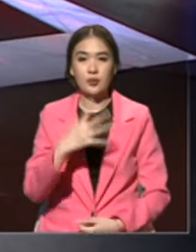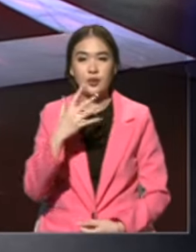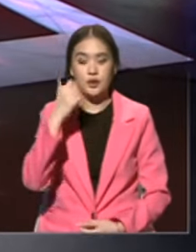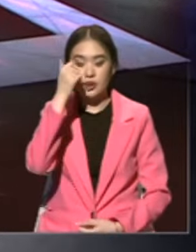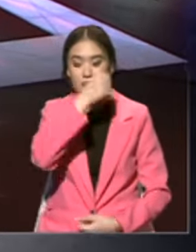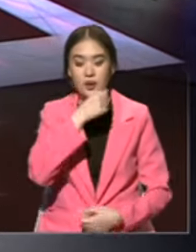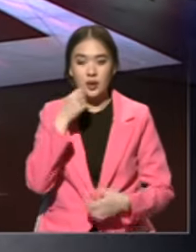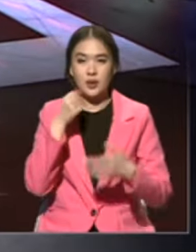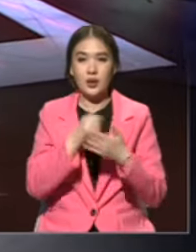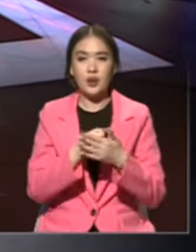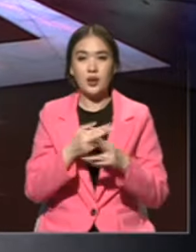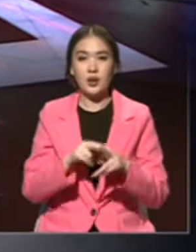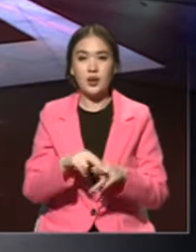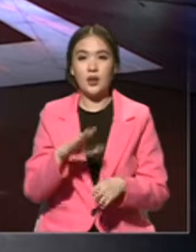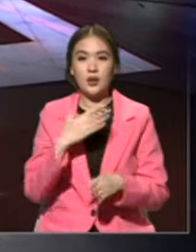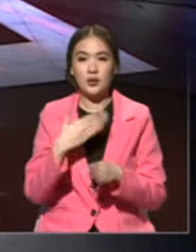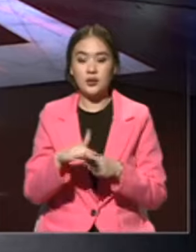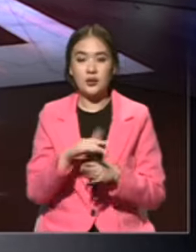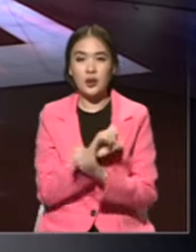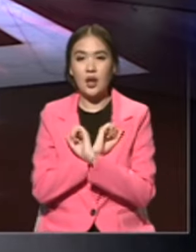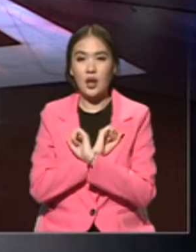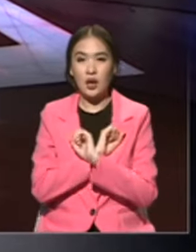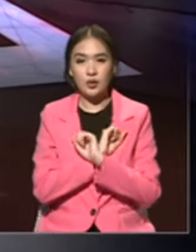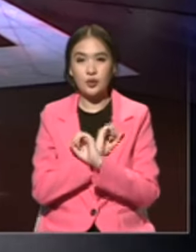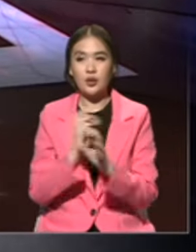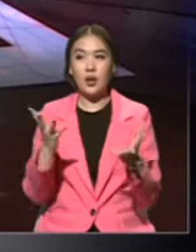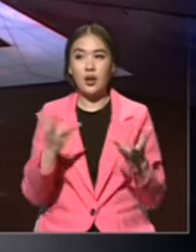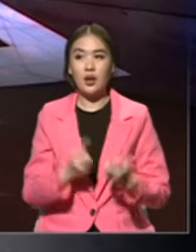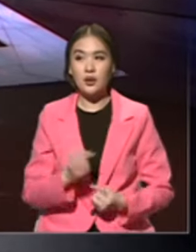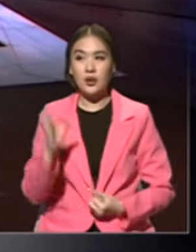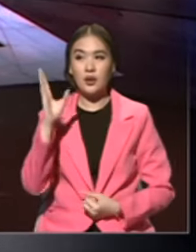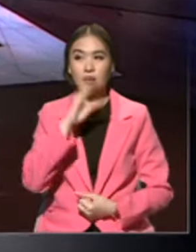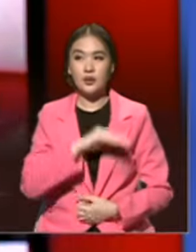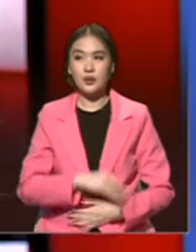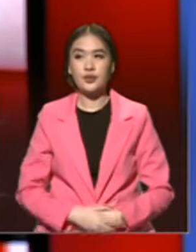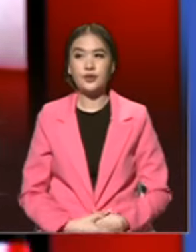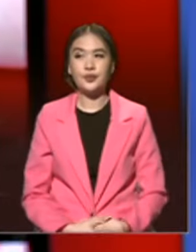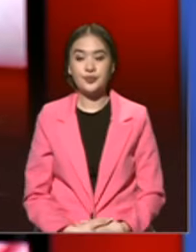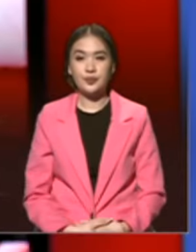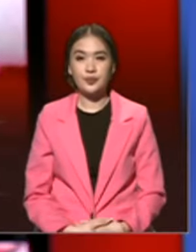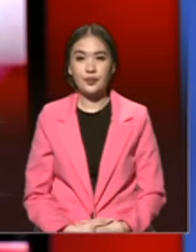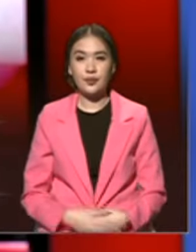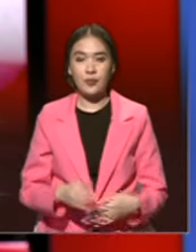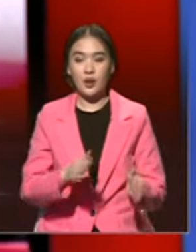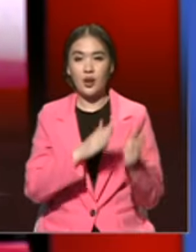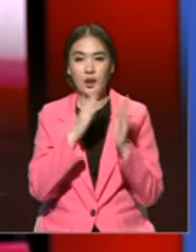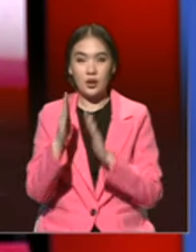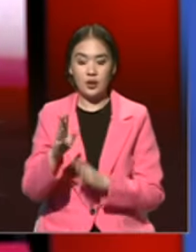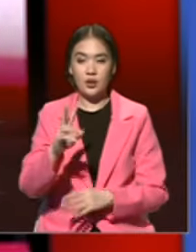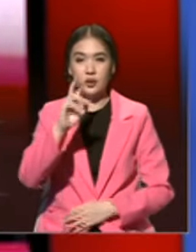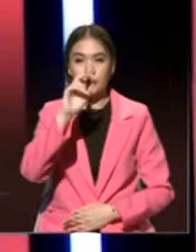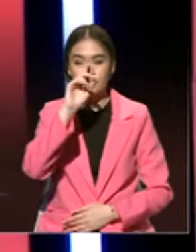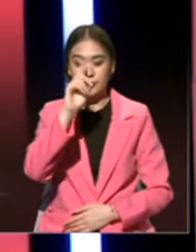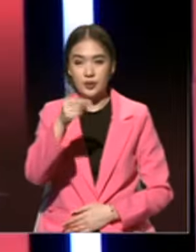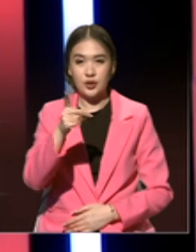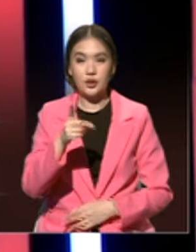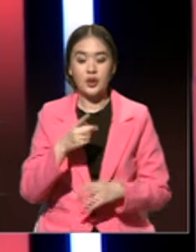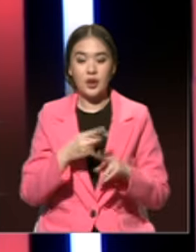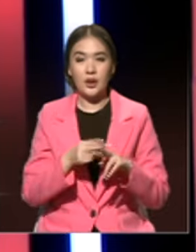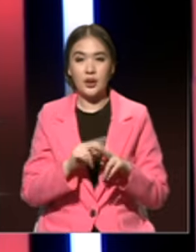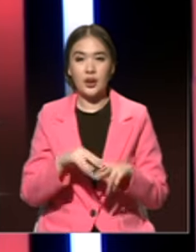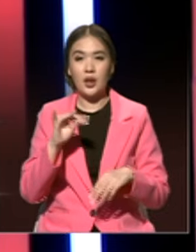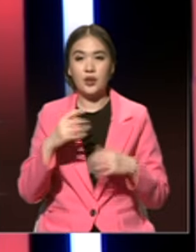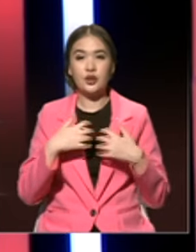осы кредиттерінен каникул ала алады. Шегерілет. Бір жылға бұл. Ал жаңағы малдың